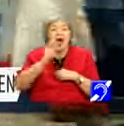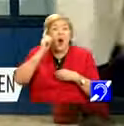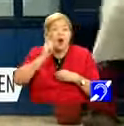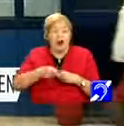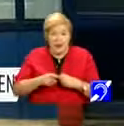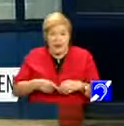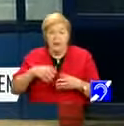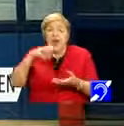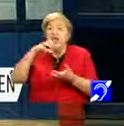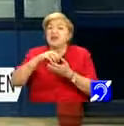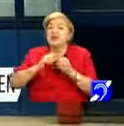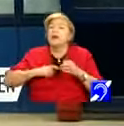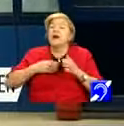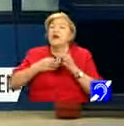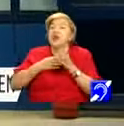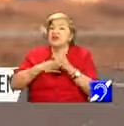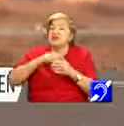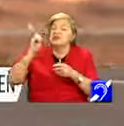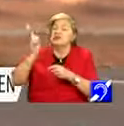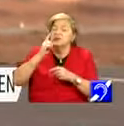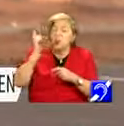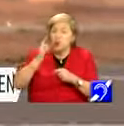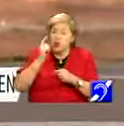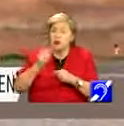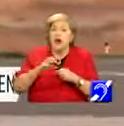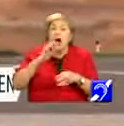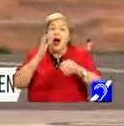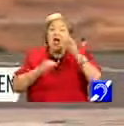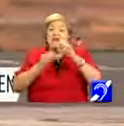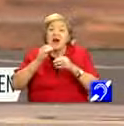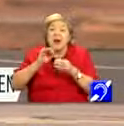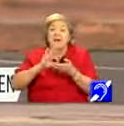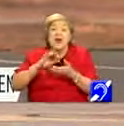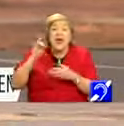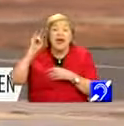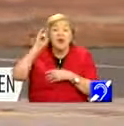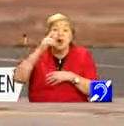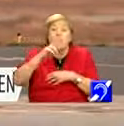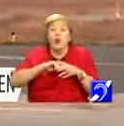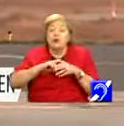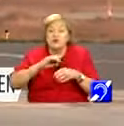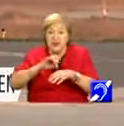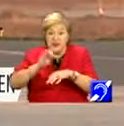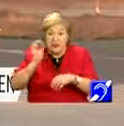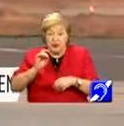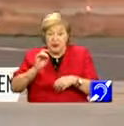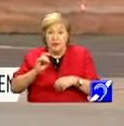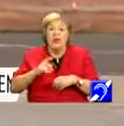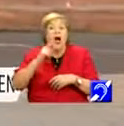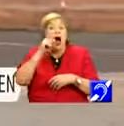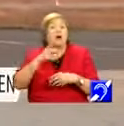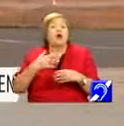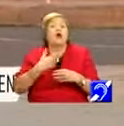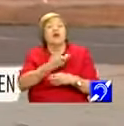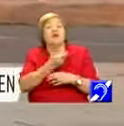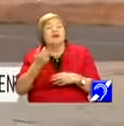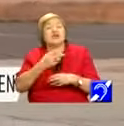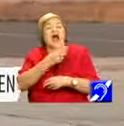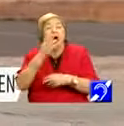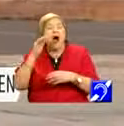de la UPU Smurd le-au evaluat starea de sănătate chiar pe aeroport, acolo unde ajunseseră cu o aeronavă Hercules de la